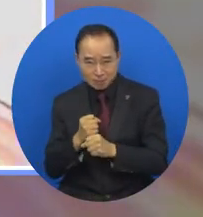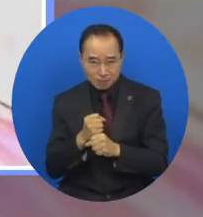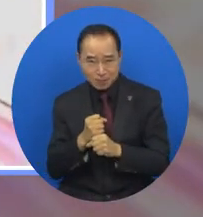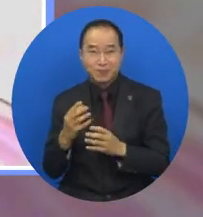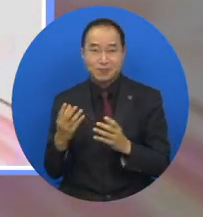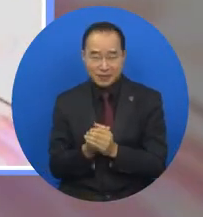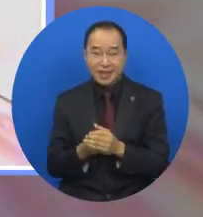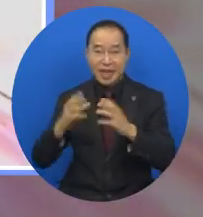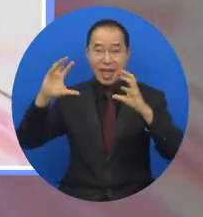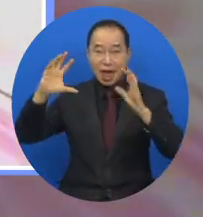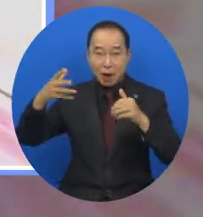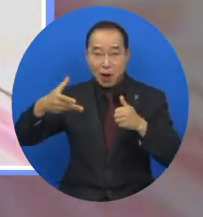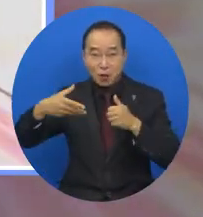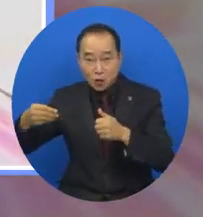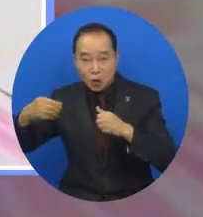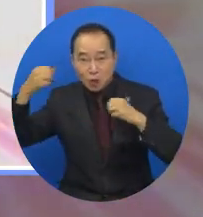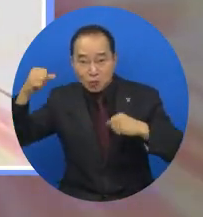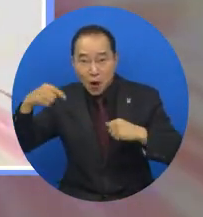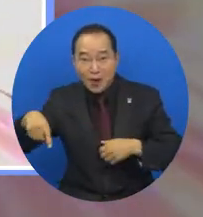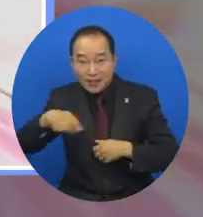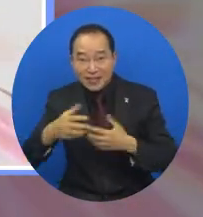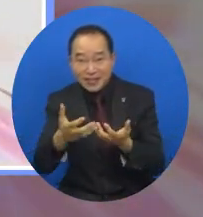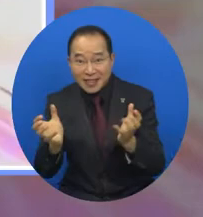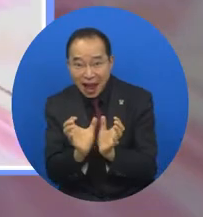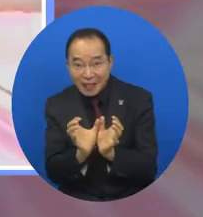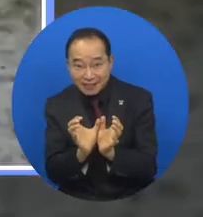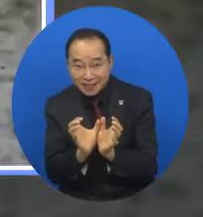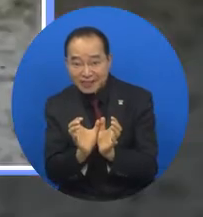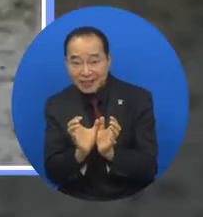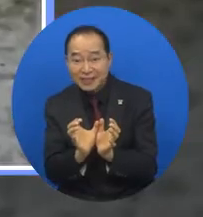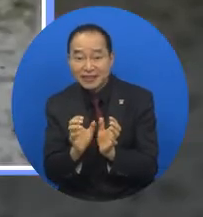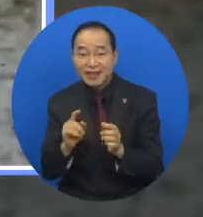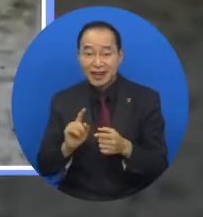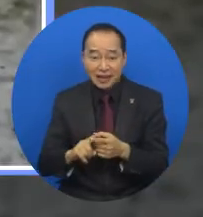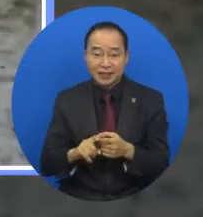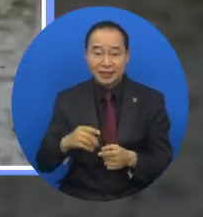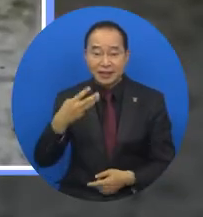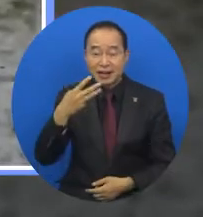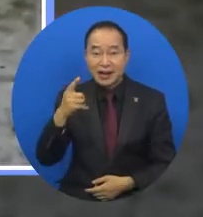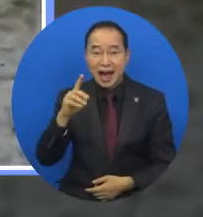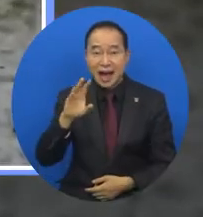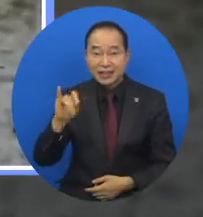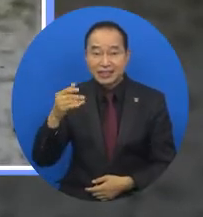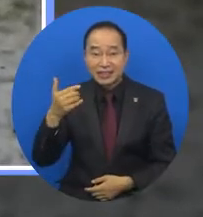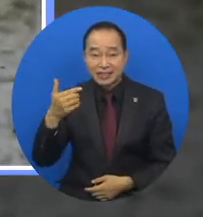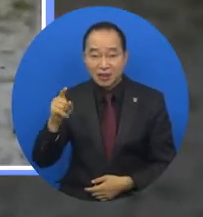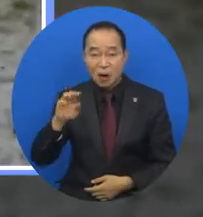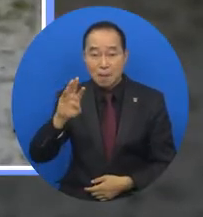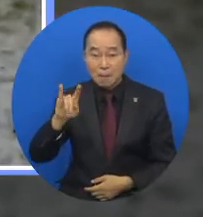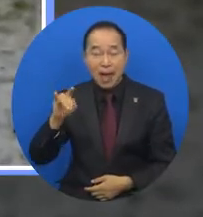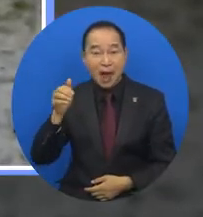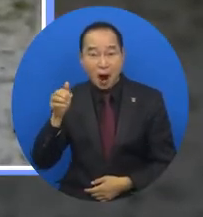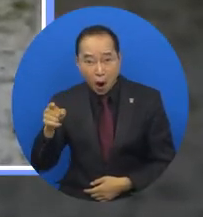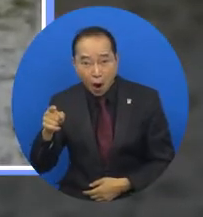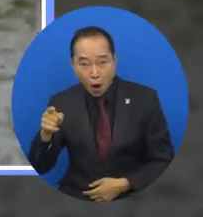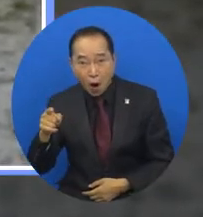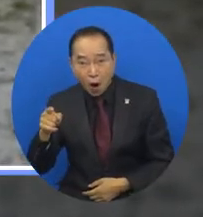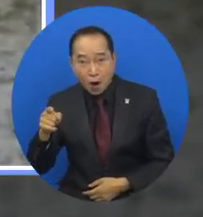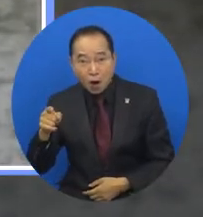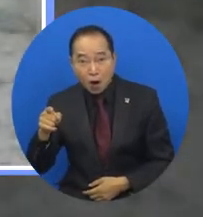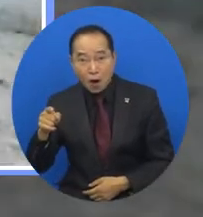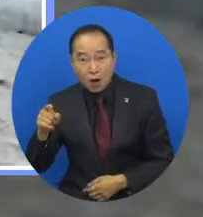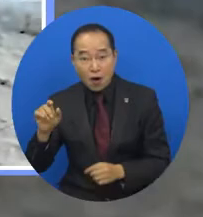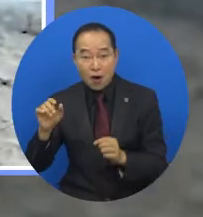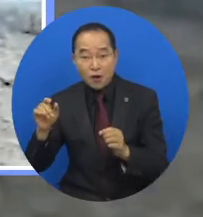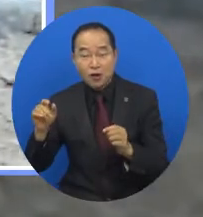제 작업을 해나갔고 해외 초청 무용단 피나바우시 무용단의 라이너베어의 작품에 한국인